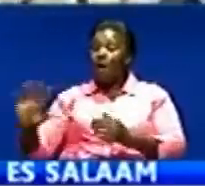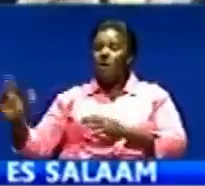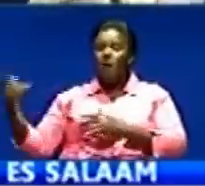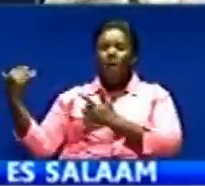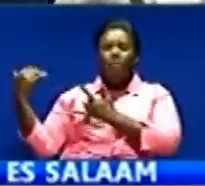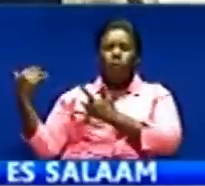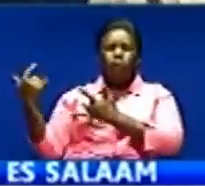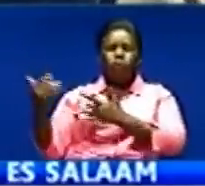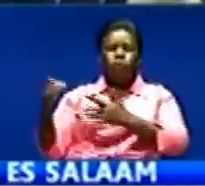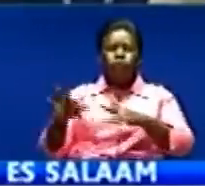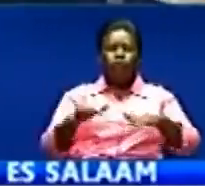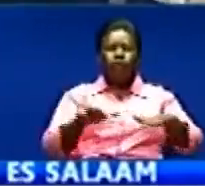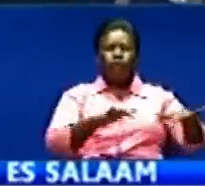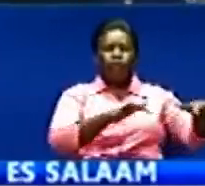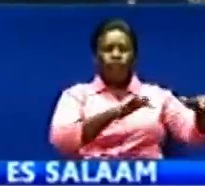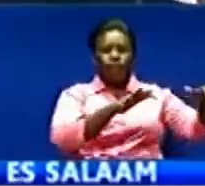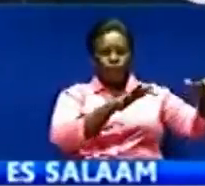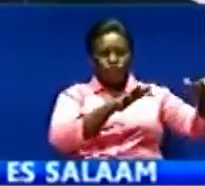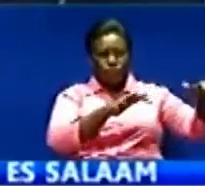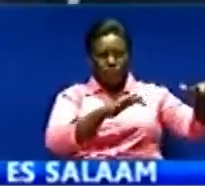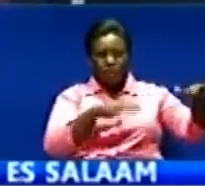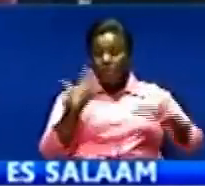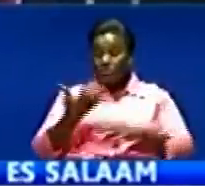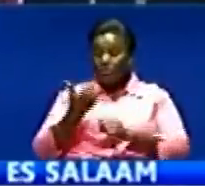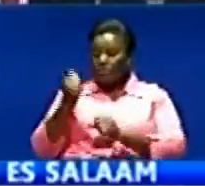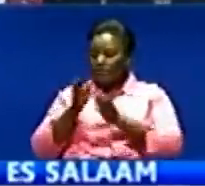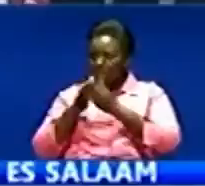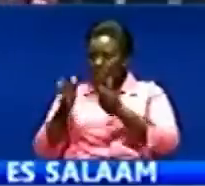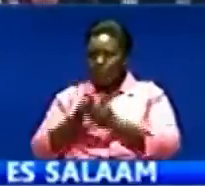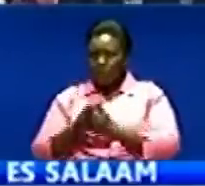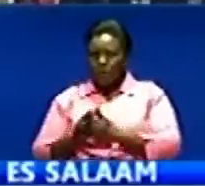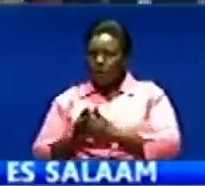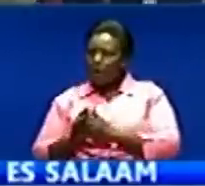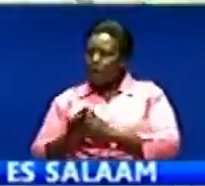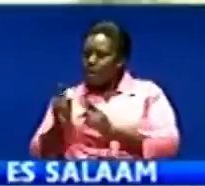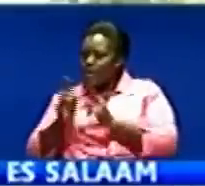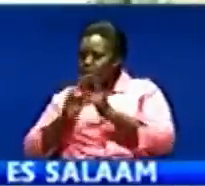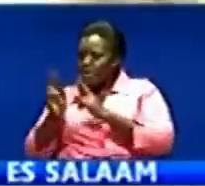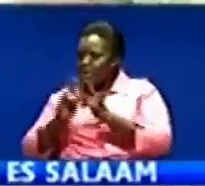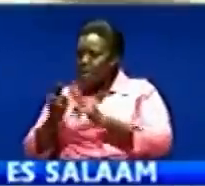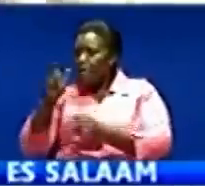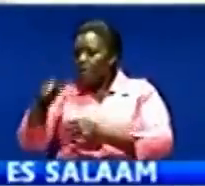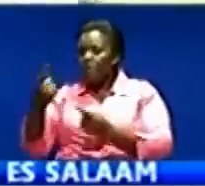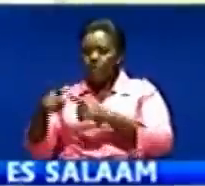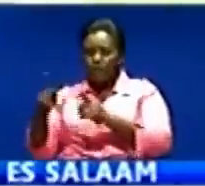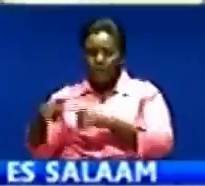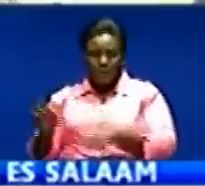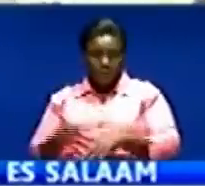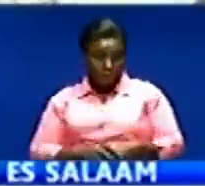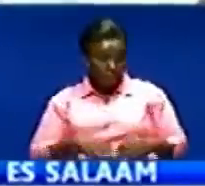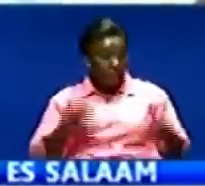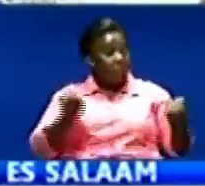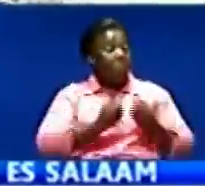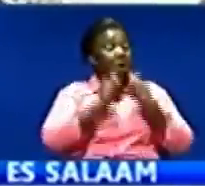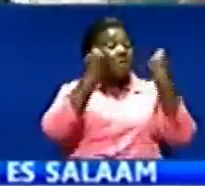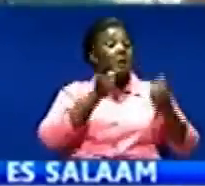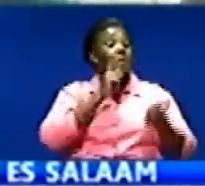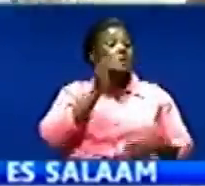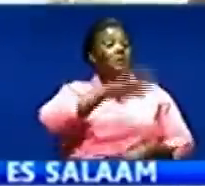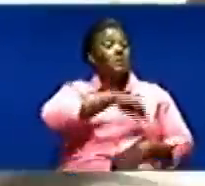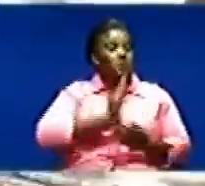hapa Jangwani. Tupata fursa ya kuzungumza na wakazi namna ambavyo hii imekuwa kero. Majanga kila siku wa babangu, mafuriko, maji